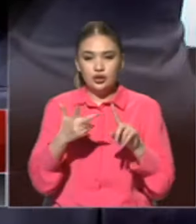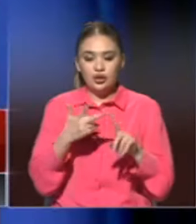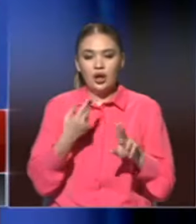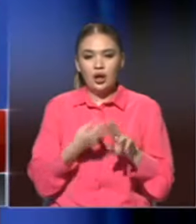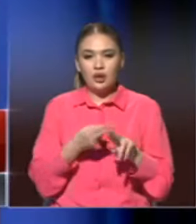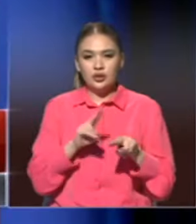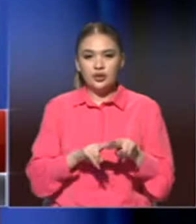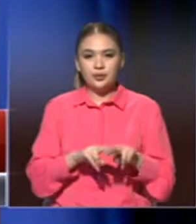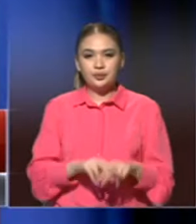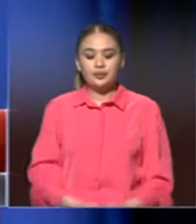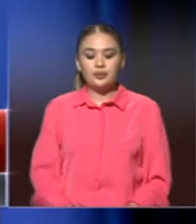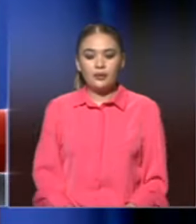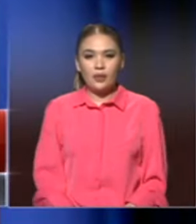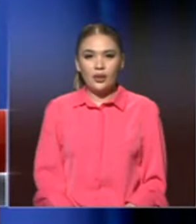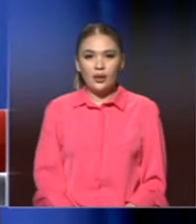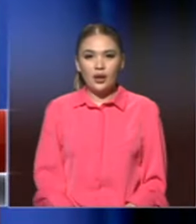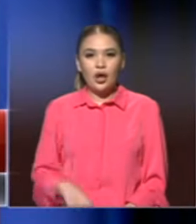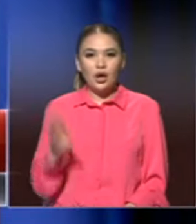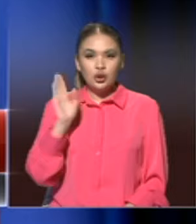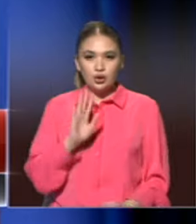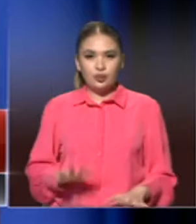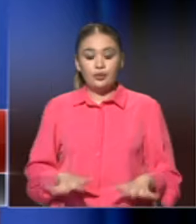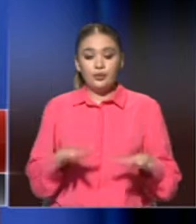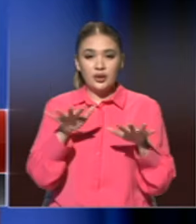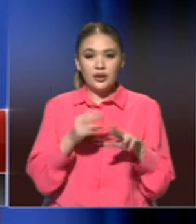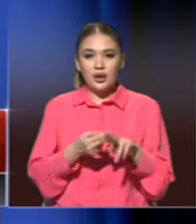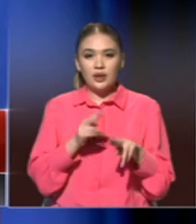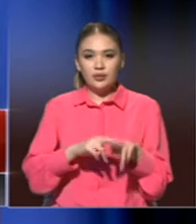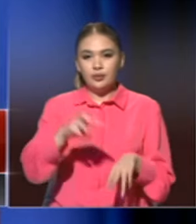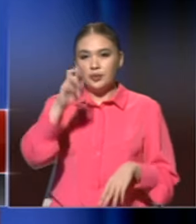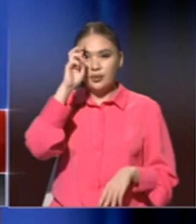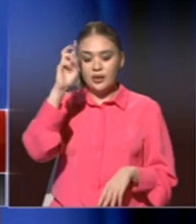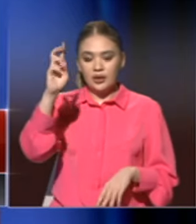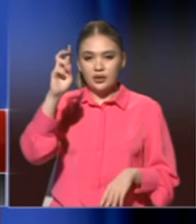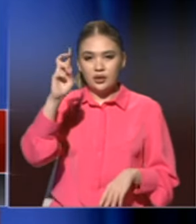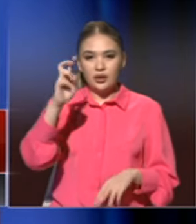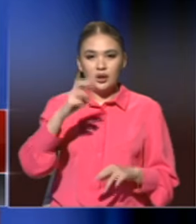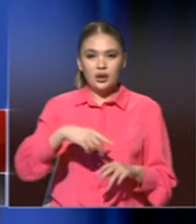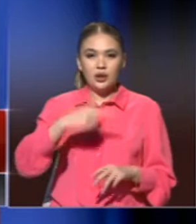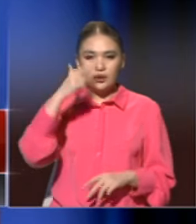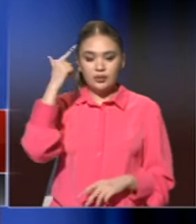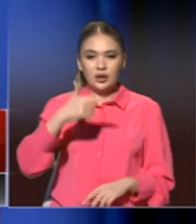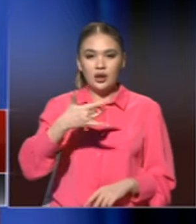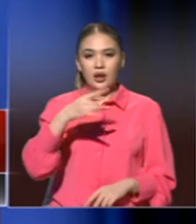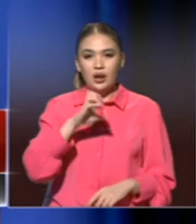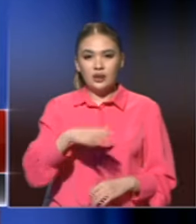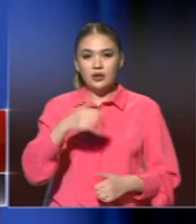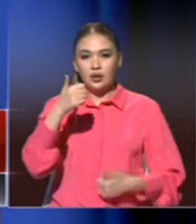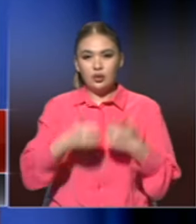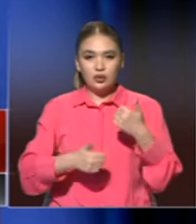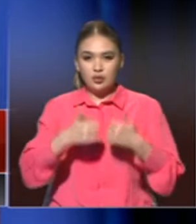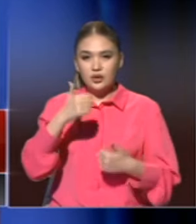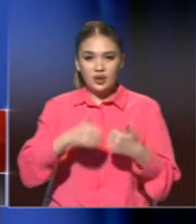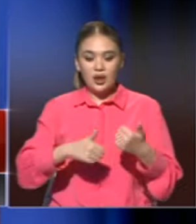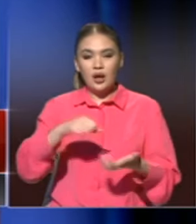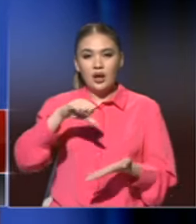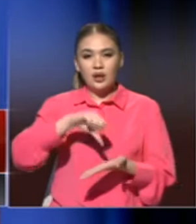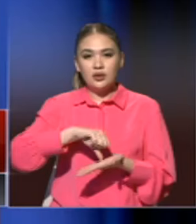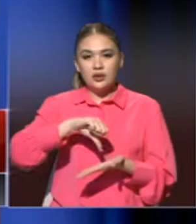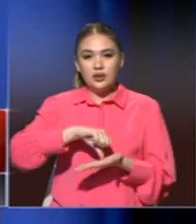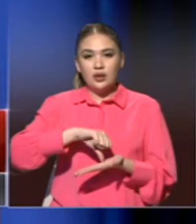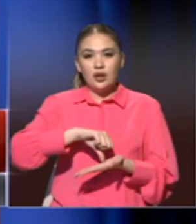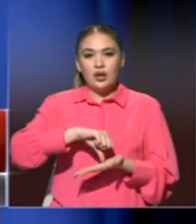осы су басқан өңірлердегі мемлекеттік білім беру грантының конкурсына